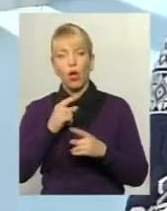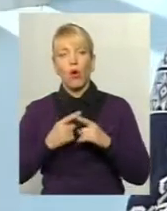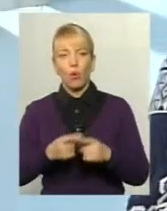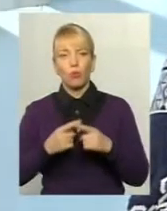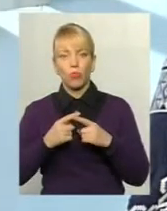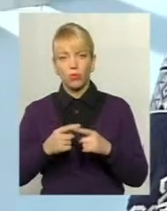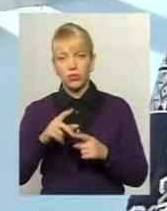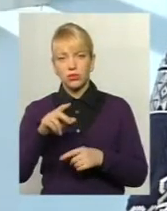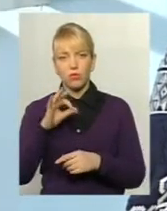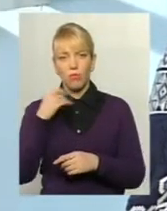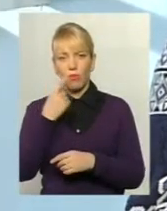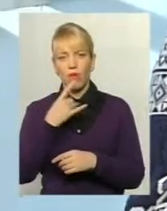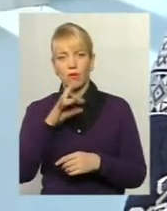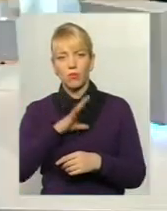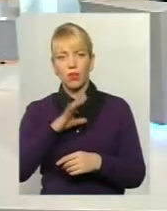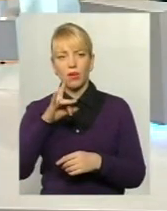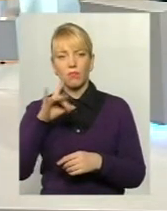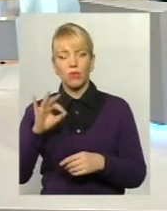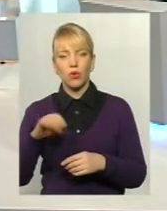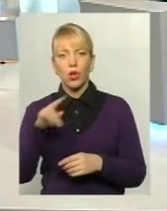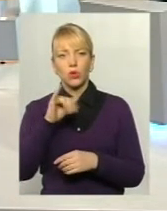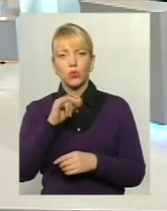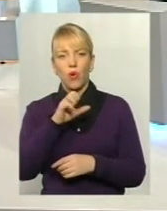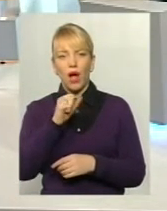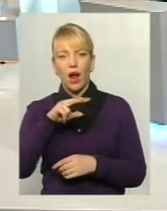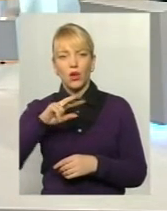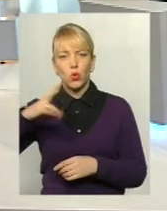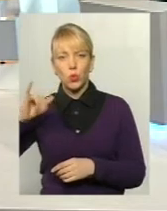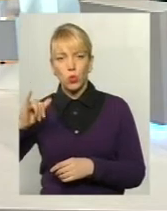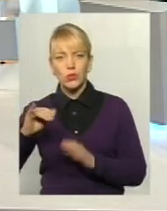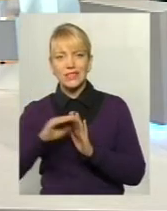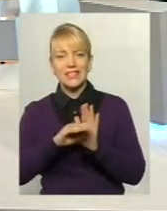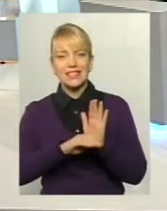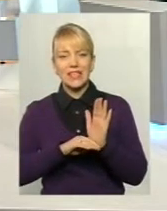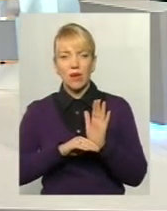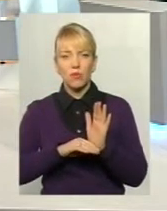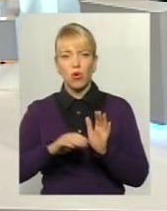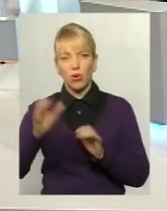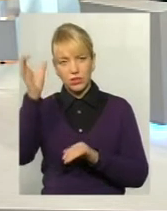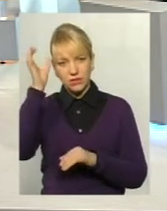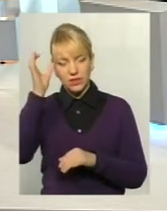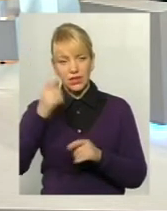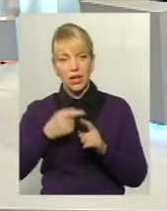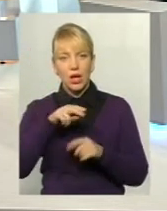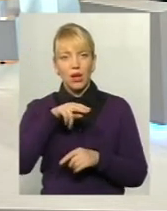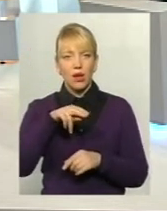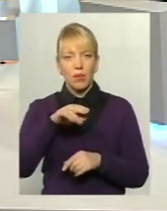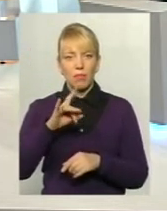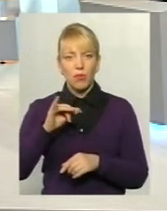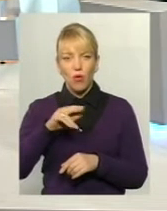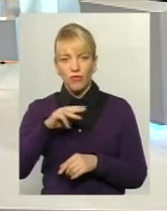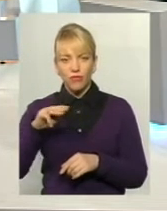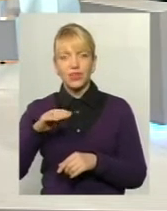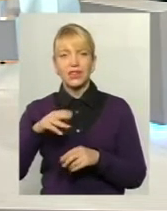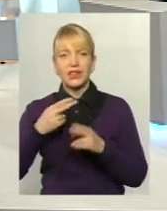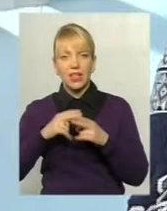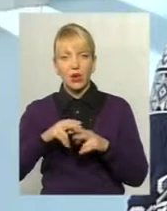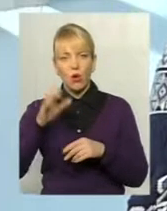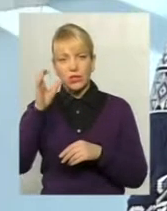про запровадження так званої дуальної системи освіти, профтехосвіти, яка би дозволяла безпосередньо студентам